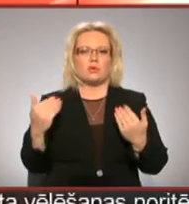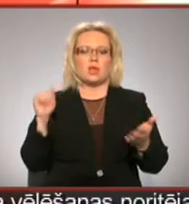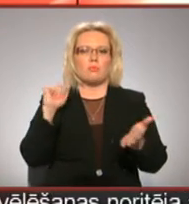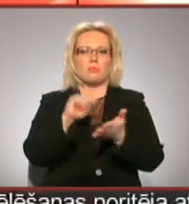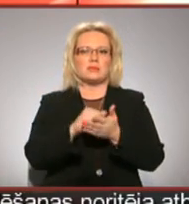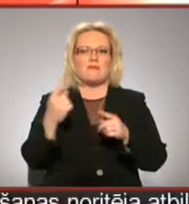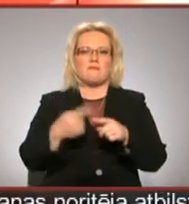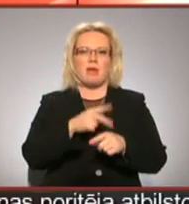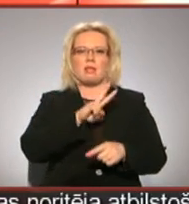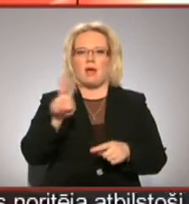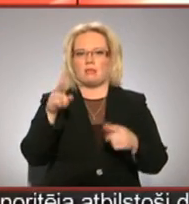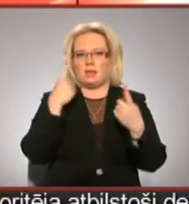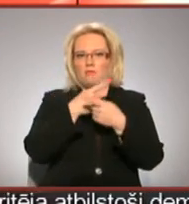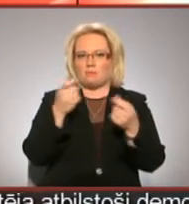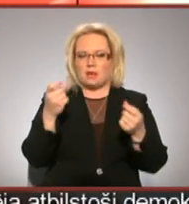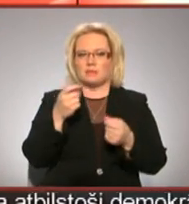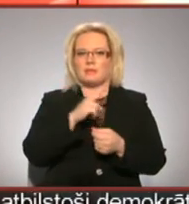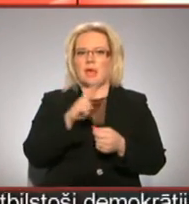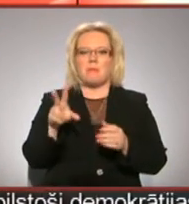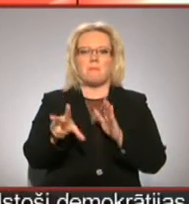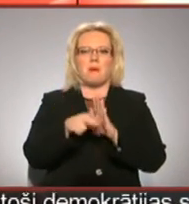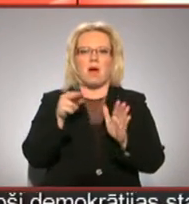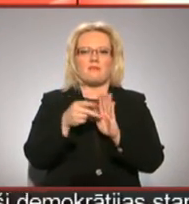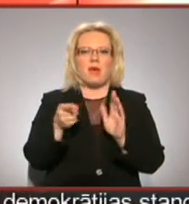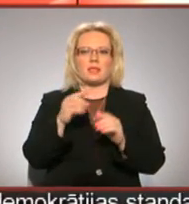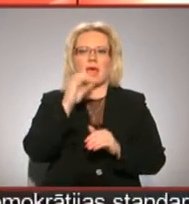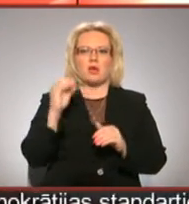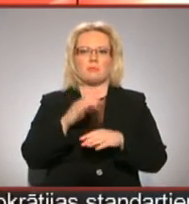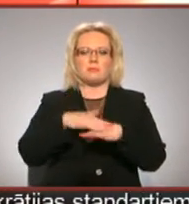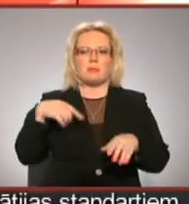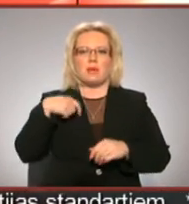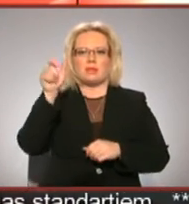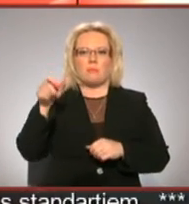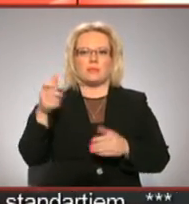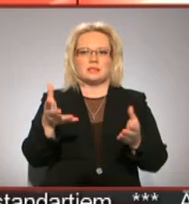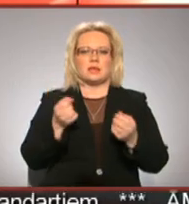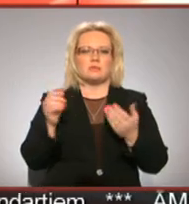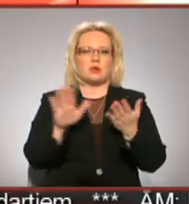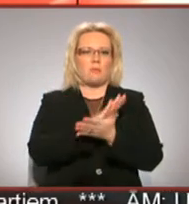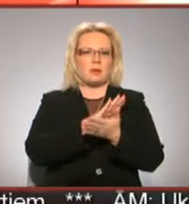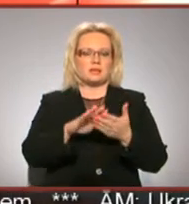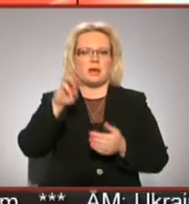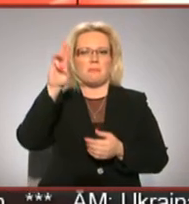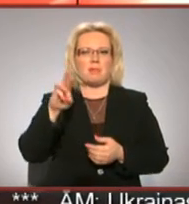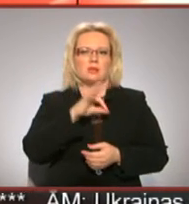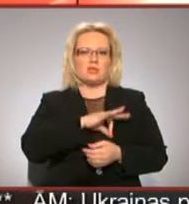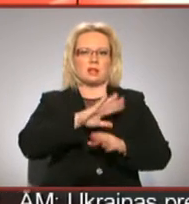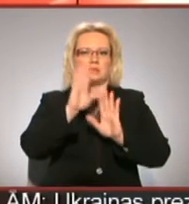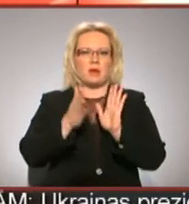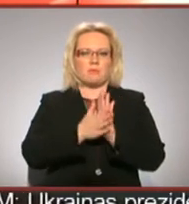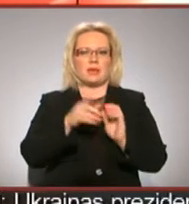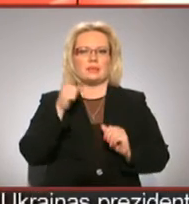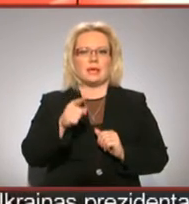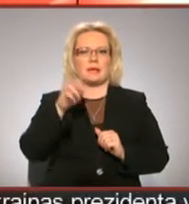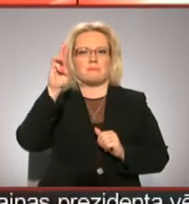šodien publiskota vēl kāda informācija. Nepārvēlētie Eiropas parlamenta deputāti saņems kompensāciju mēneša algas apjomā